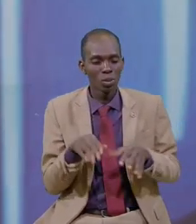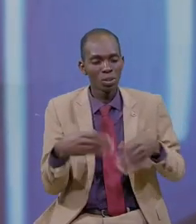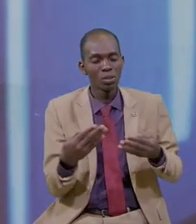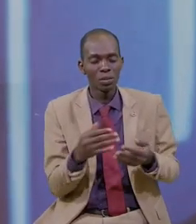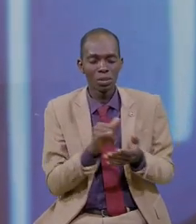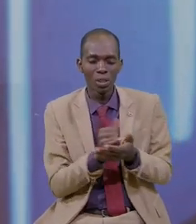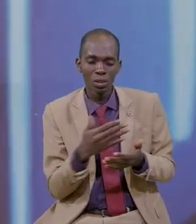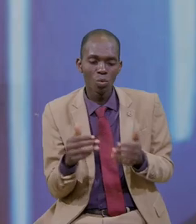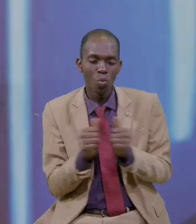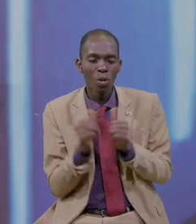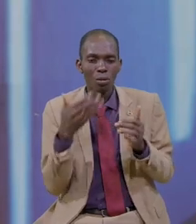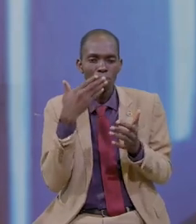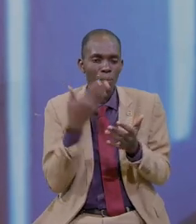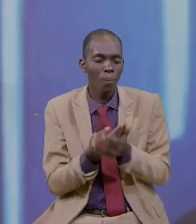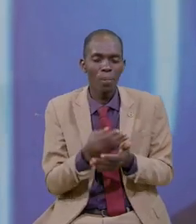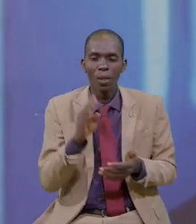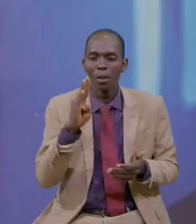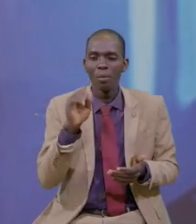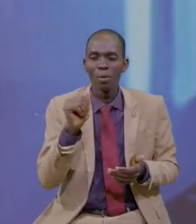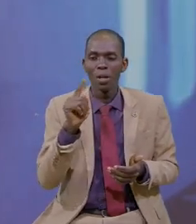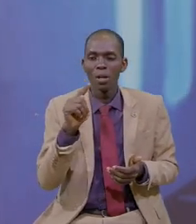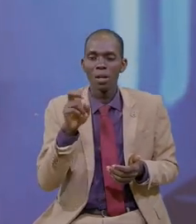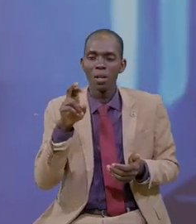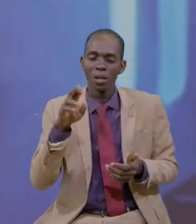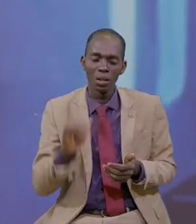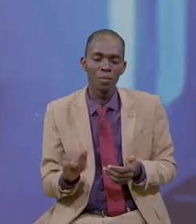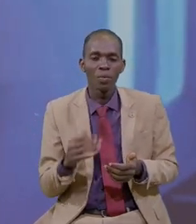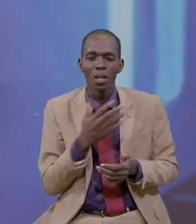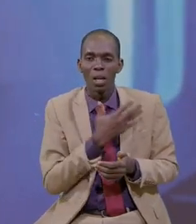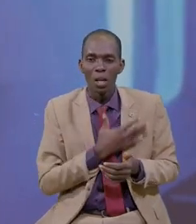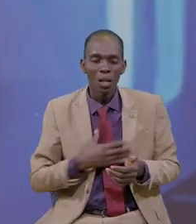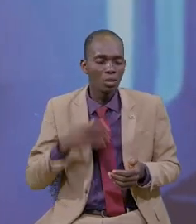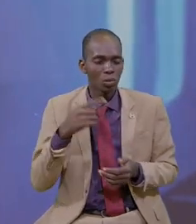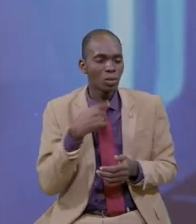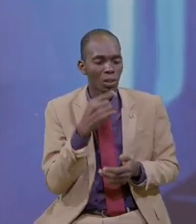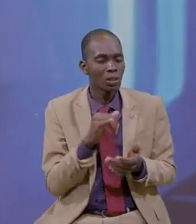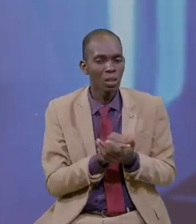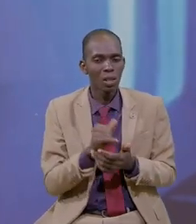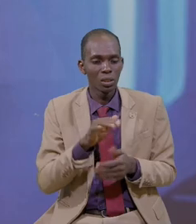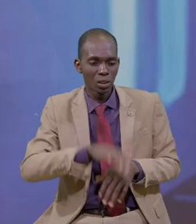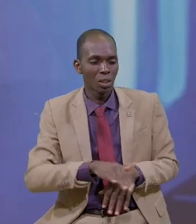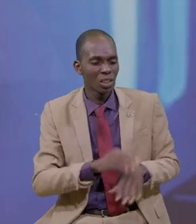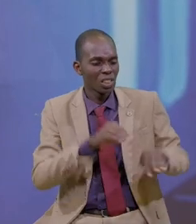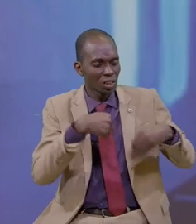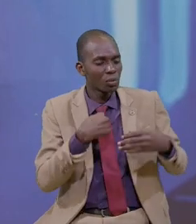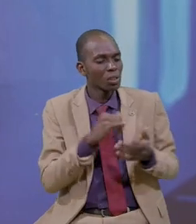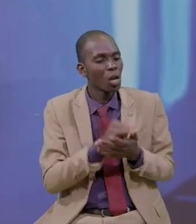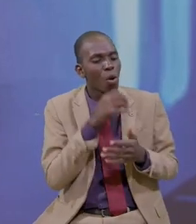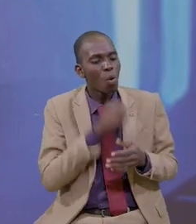veux lui donner autre chose, plus grand, plus élevé. Tu dis, donne-moi ça. Il dit, non. Il garde